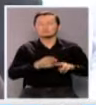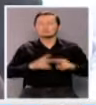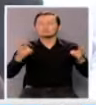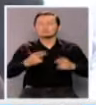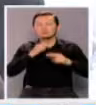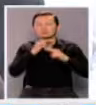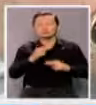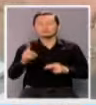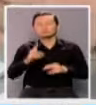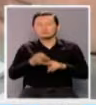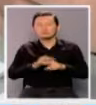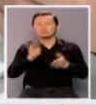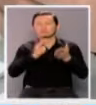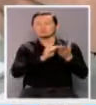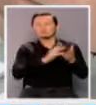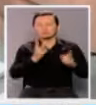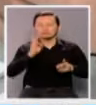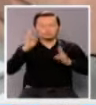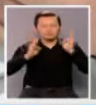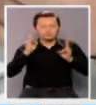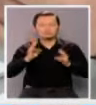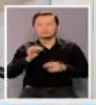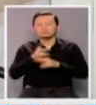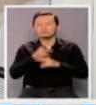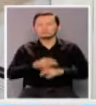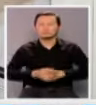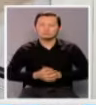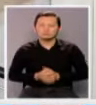обратить внимание на установку систем сигнализации и связи.